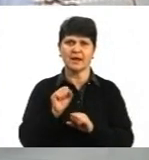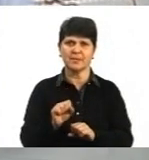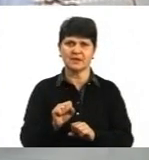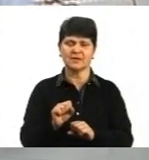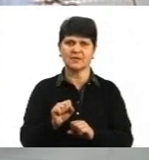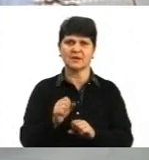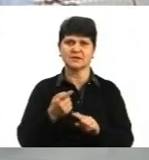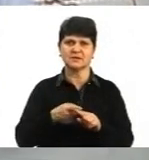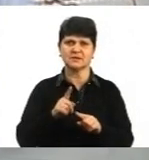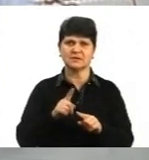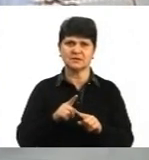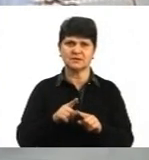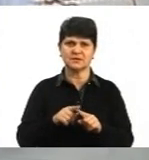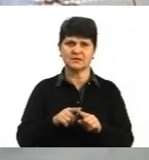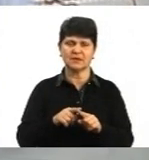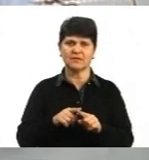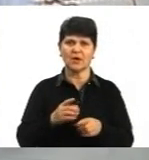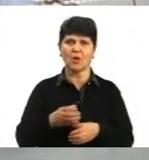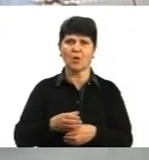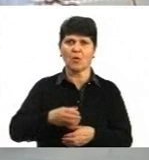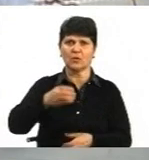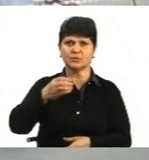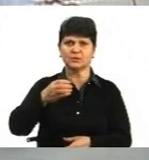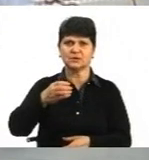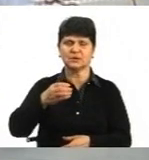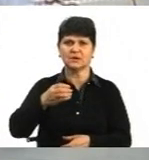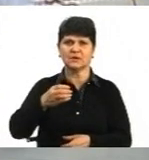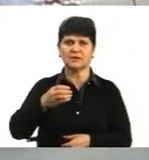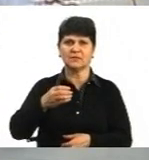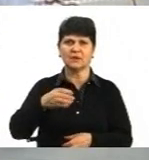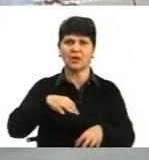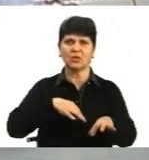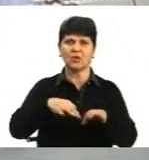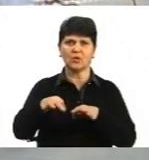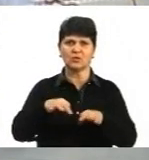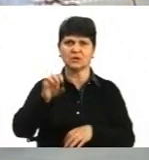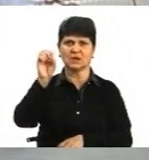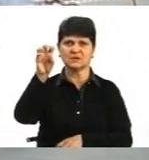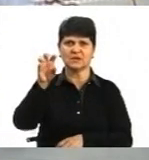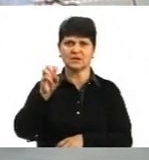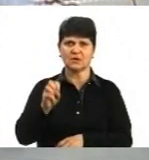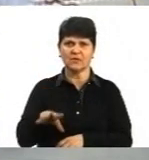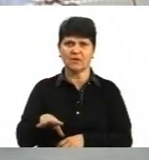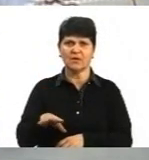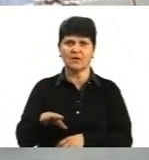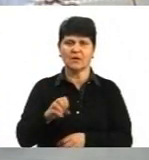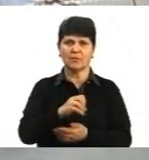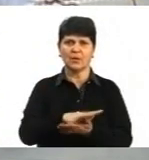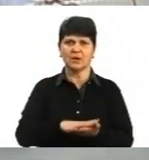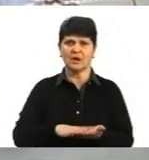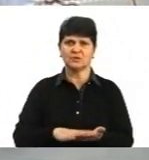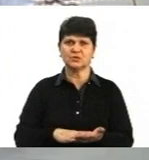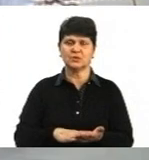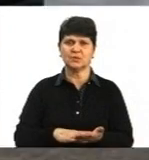герметизації корпусів, контролерів дорожніх світлофорів з метою недопущення в подальшому